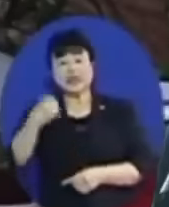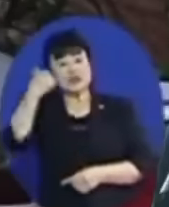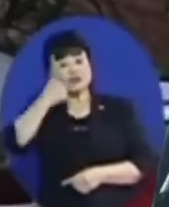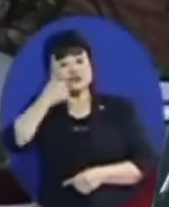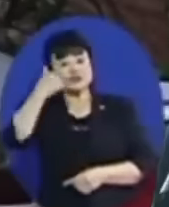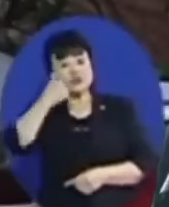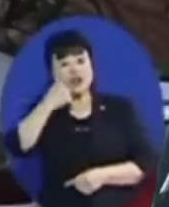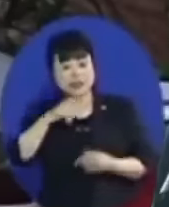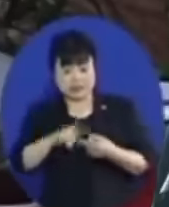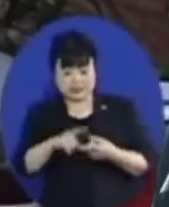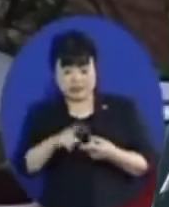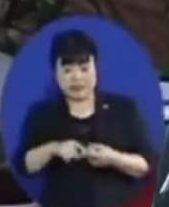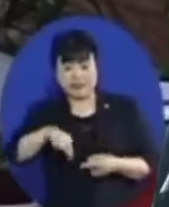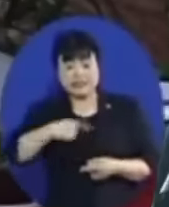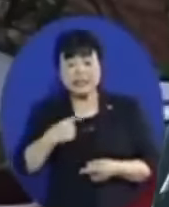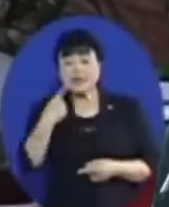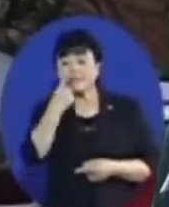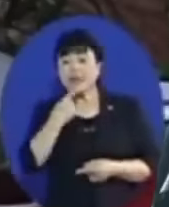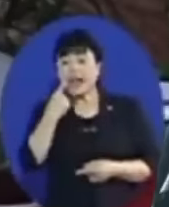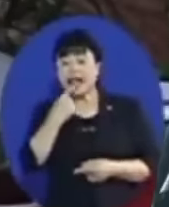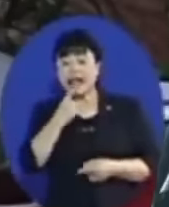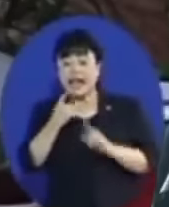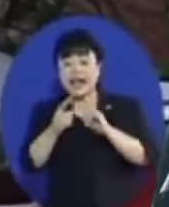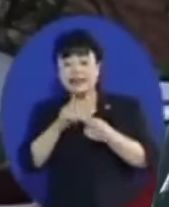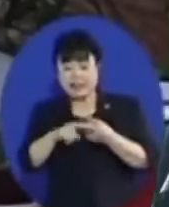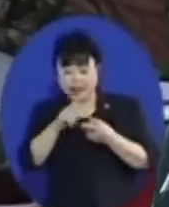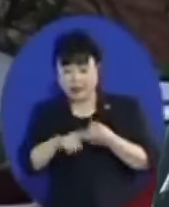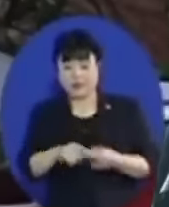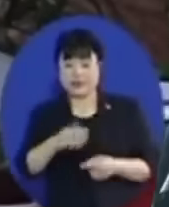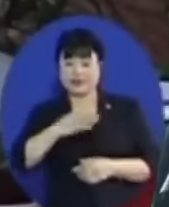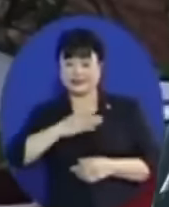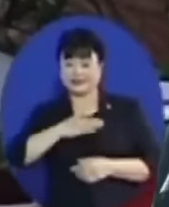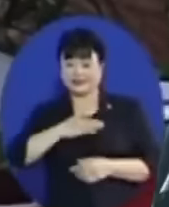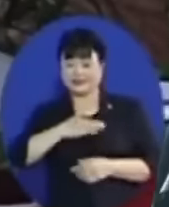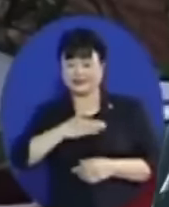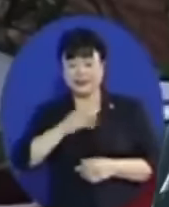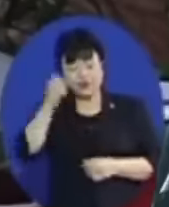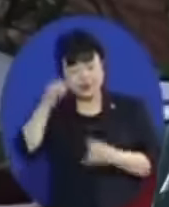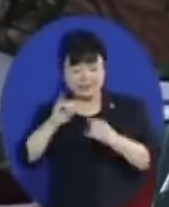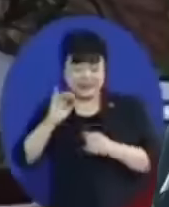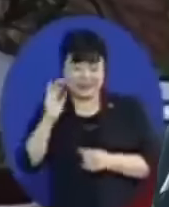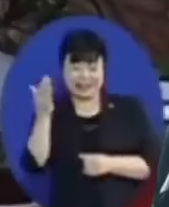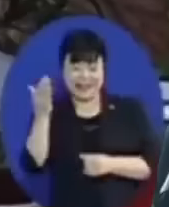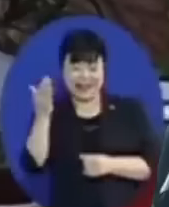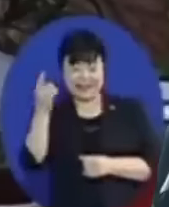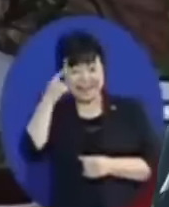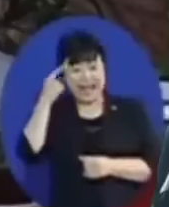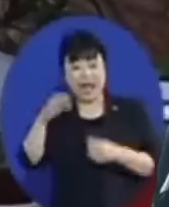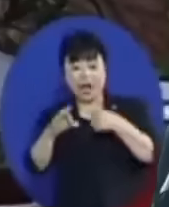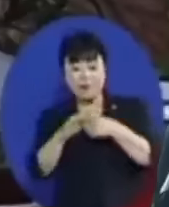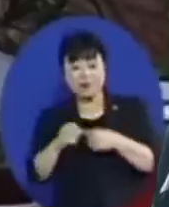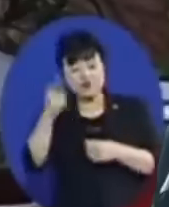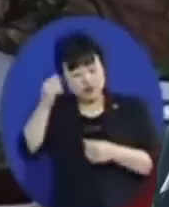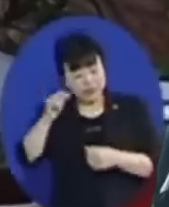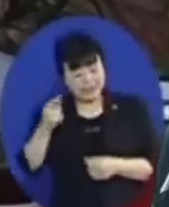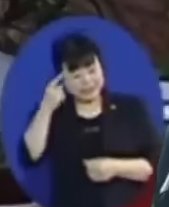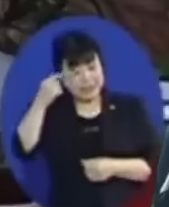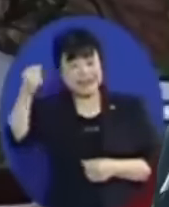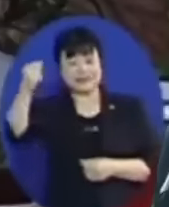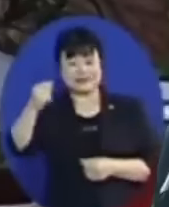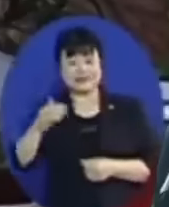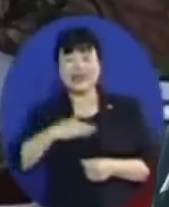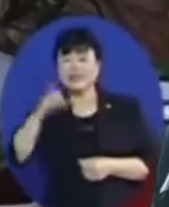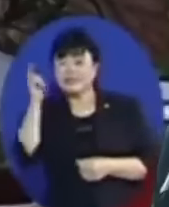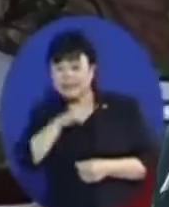다 자기 이미지를 생각하고 있는 것입니다. 나는 훌륭한 사람이라고 생각하면 훌륭한 이미지를 가지십니다. 난